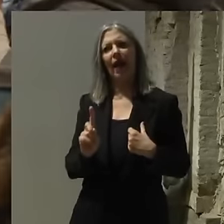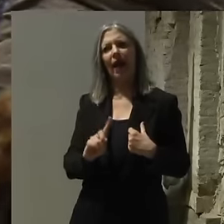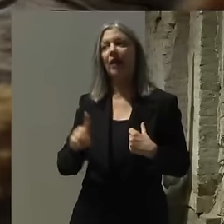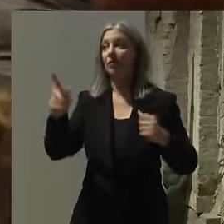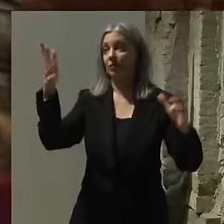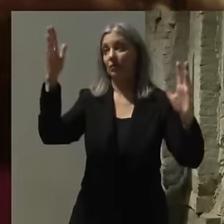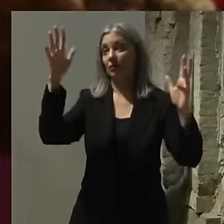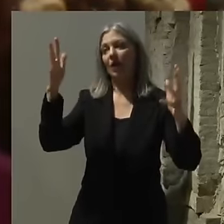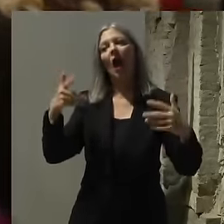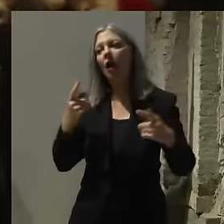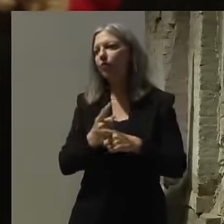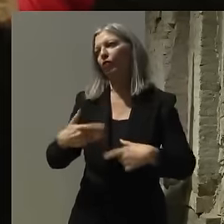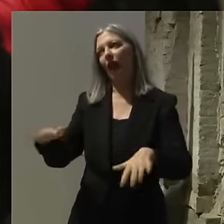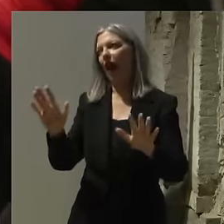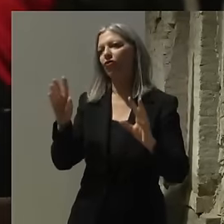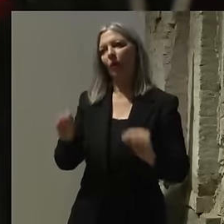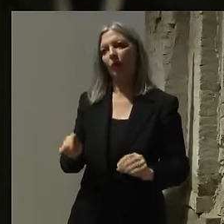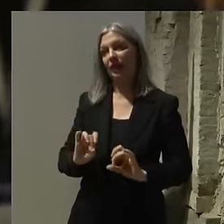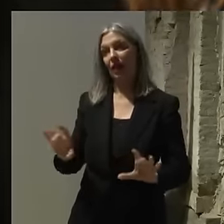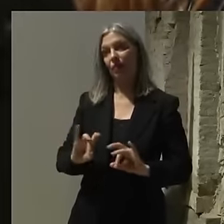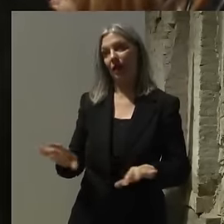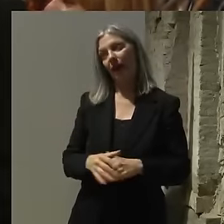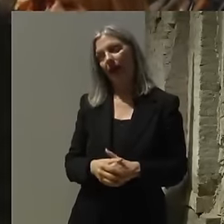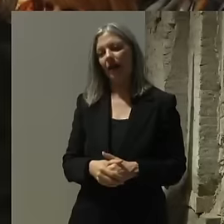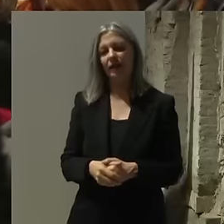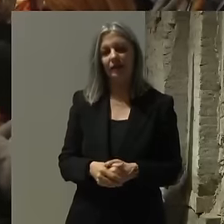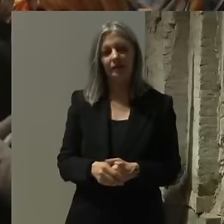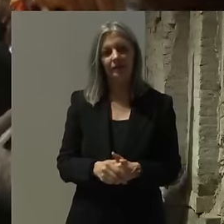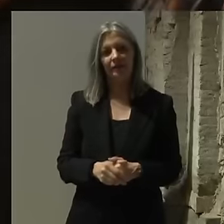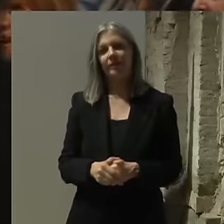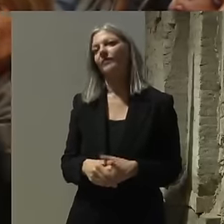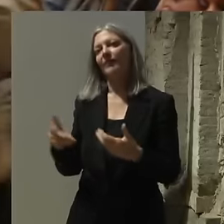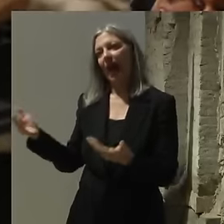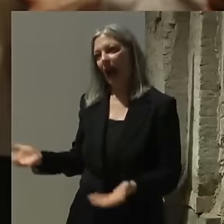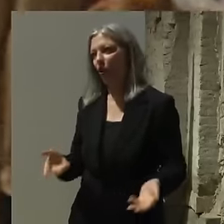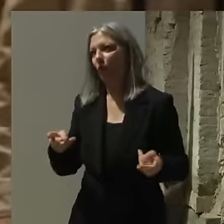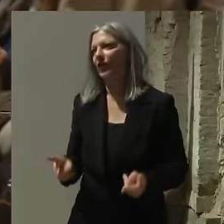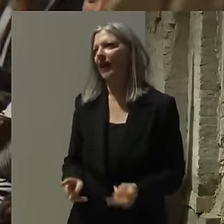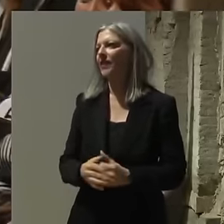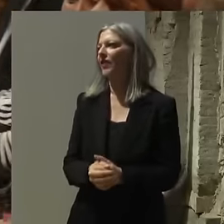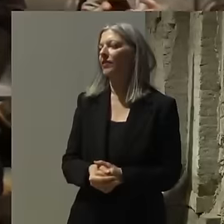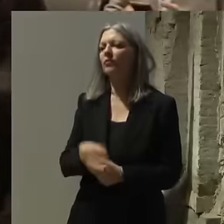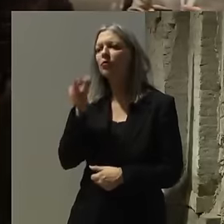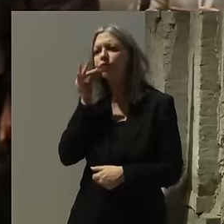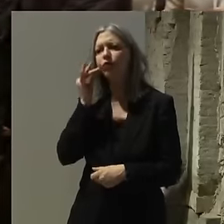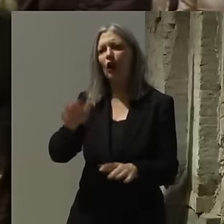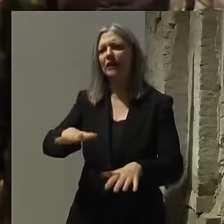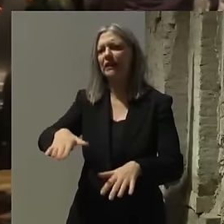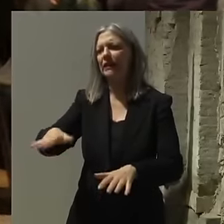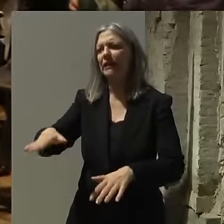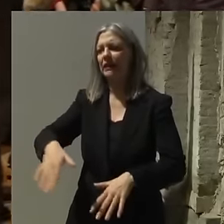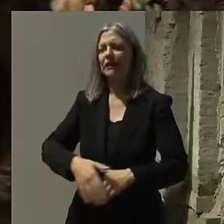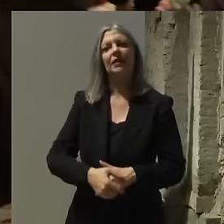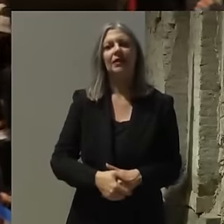No, bisogna lasciare poi i posti liberi, sennò poi per domani. Bravi, accomodatevi. Buoni, giù, a sedere, ferma